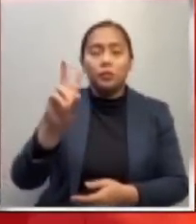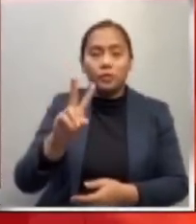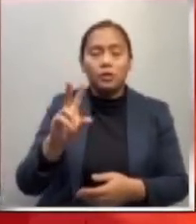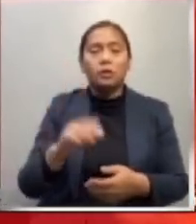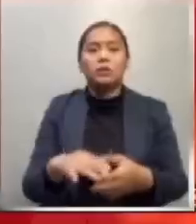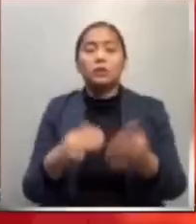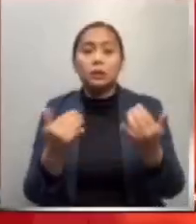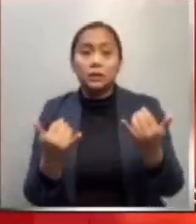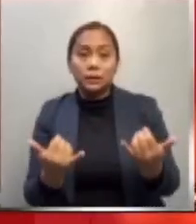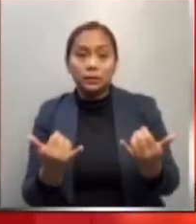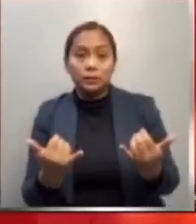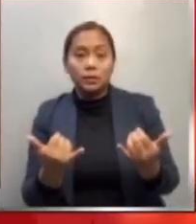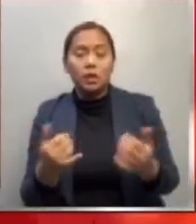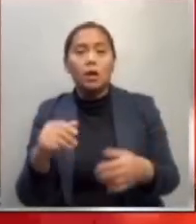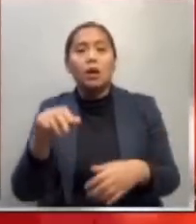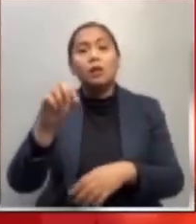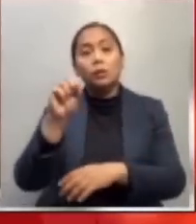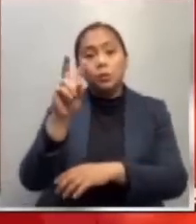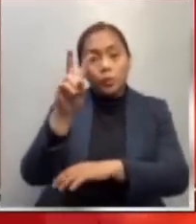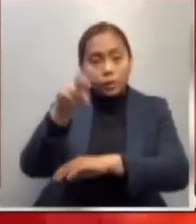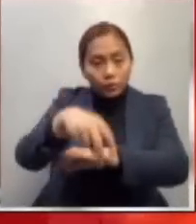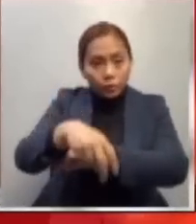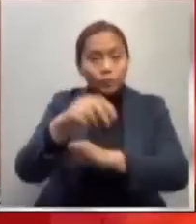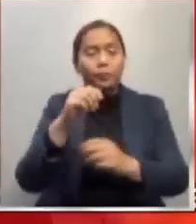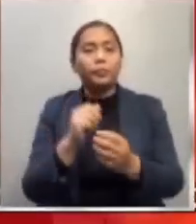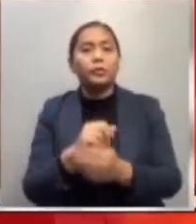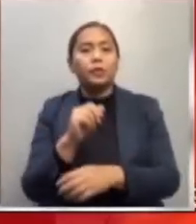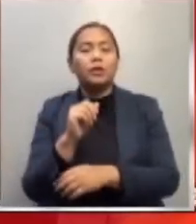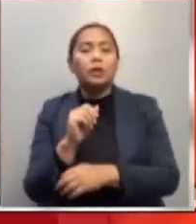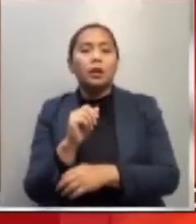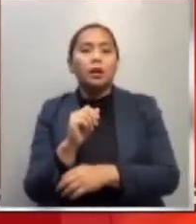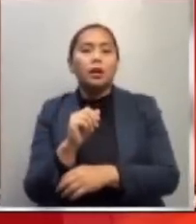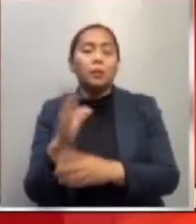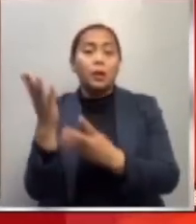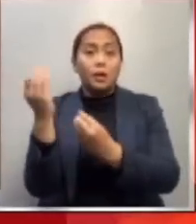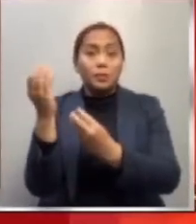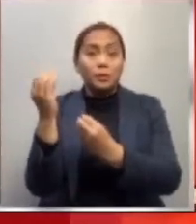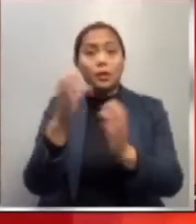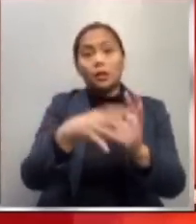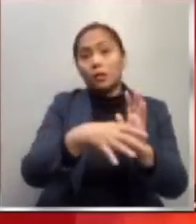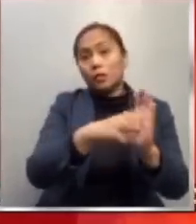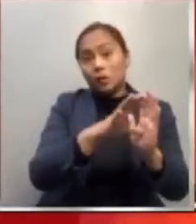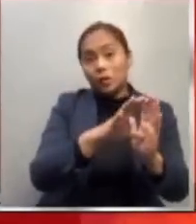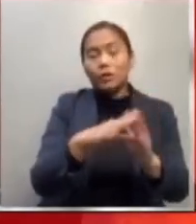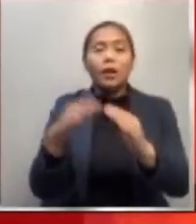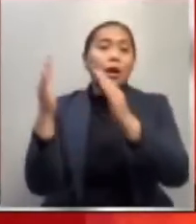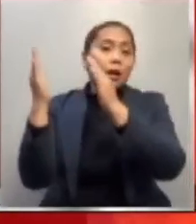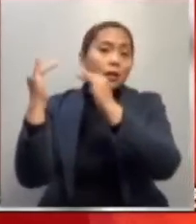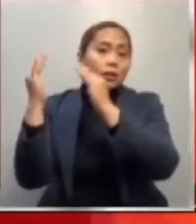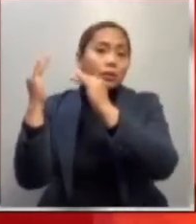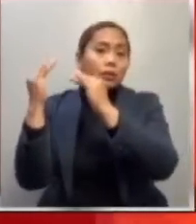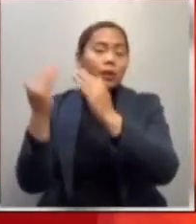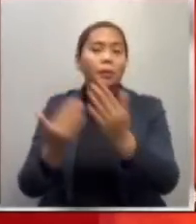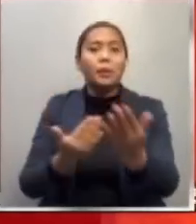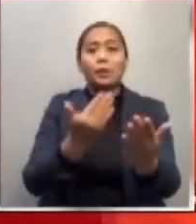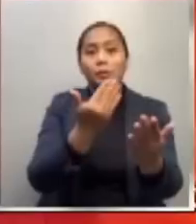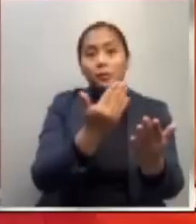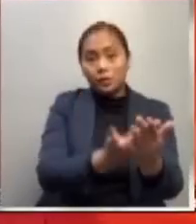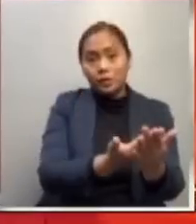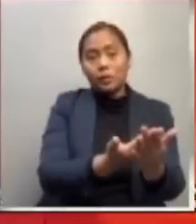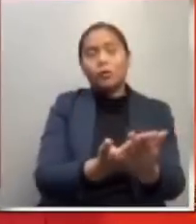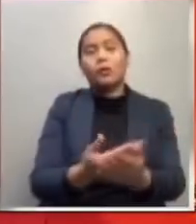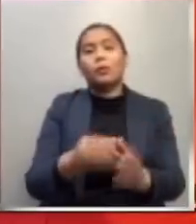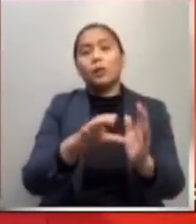magbigay ng updates ang COMELEC at inaasahang dadalo rito ang mga commissioner. Vicky?